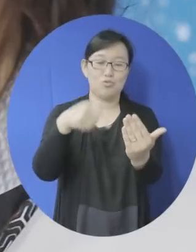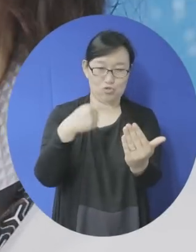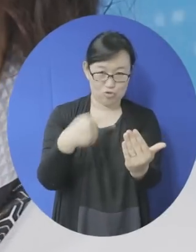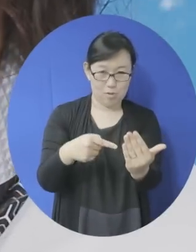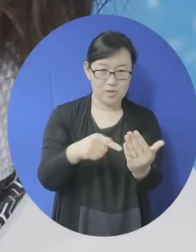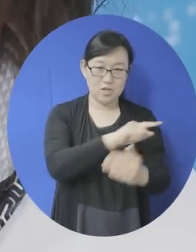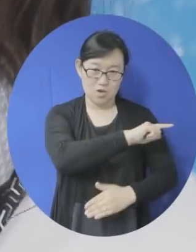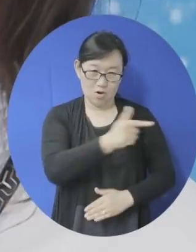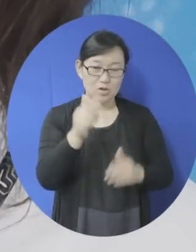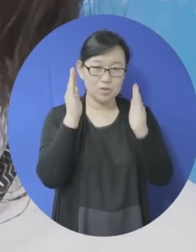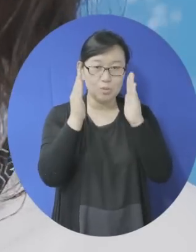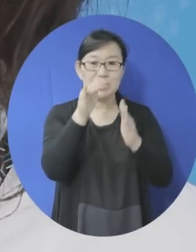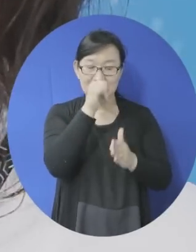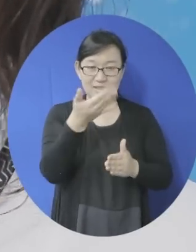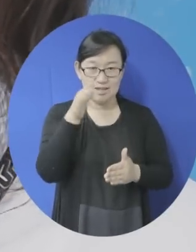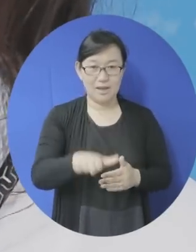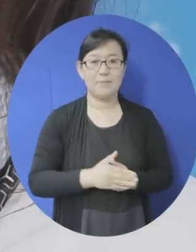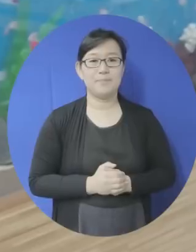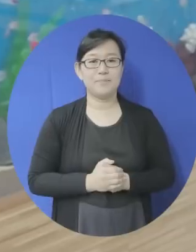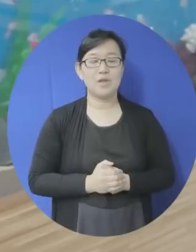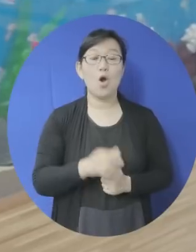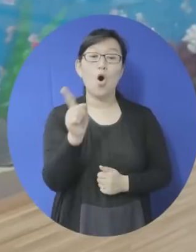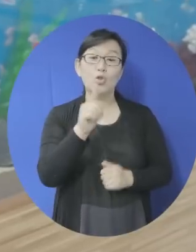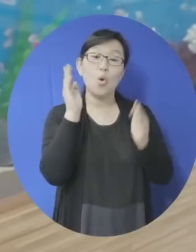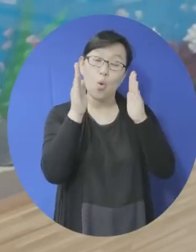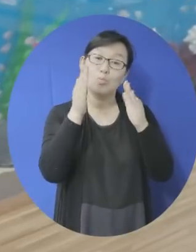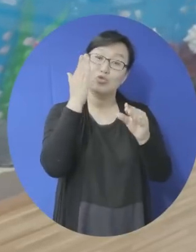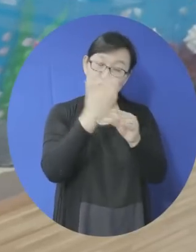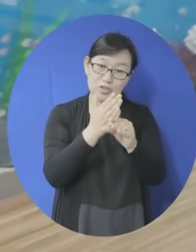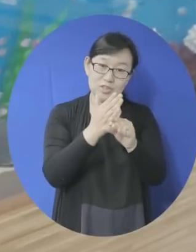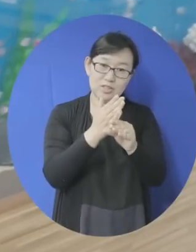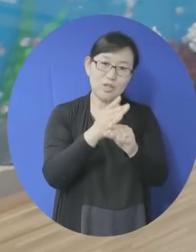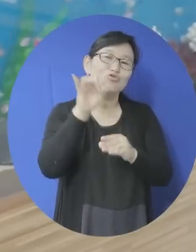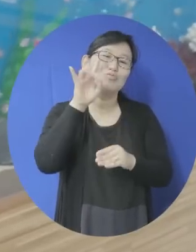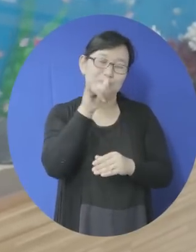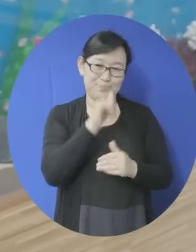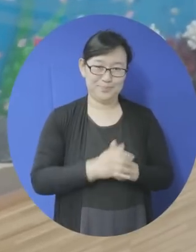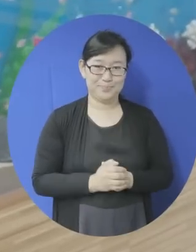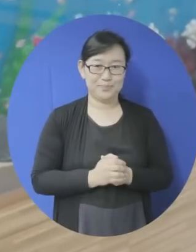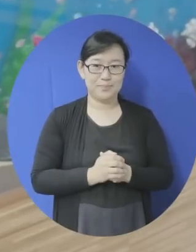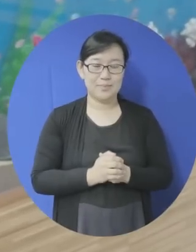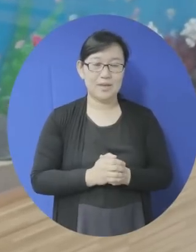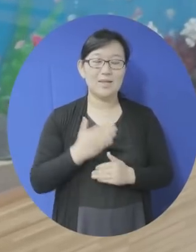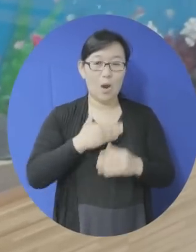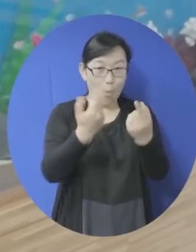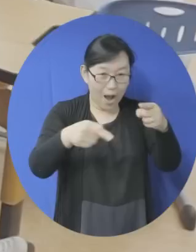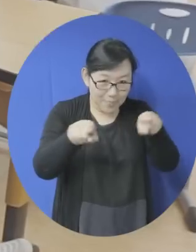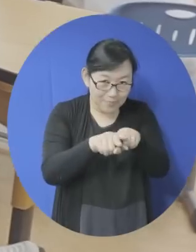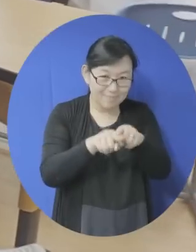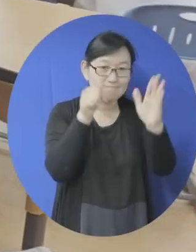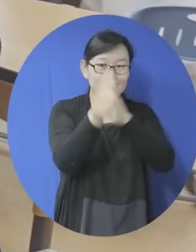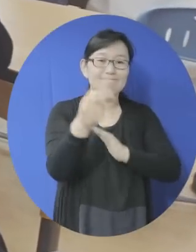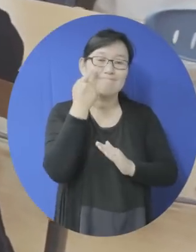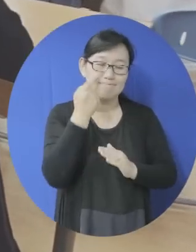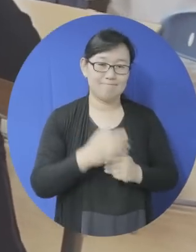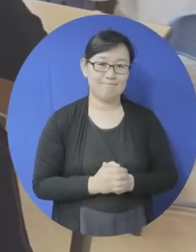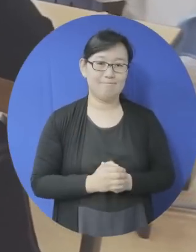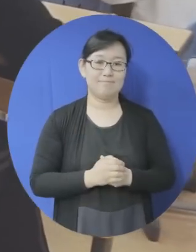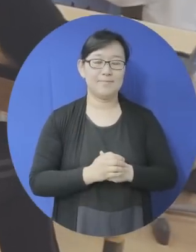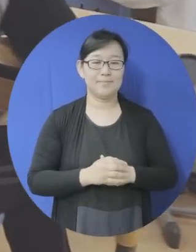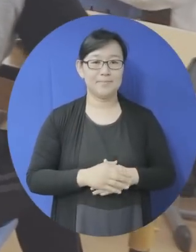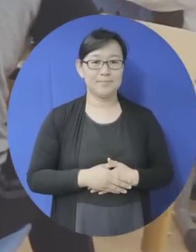수업, 직업훈련 등 다양한 교육이 이루어지고 있는데요. 어떤 수업이 진행되고 있는지 참 궁금합니다. 저와 함께 들어가